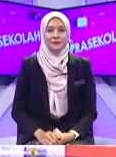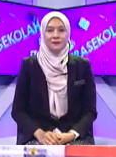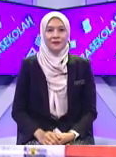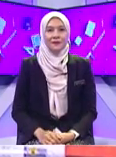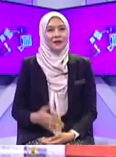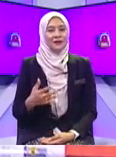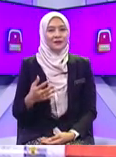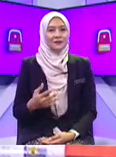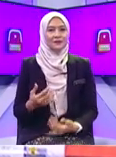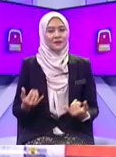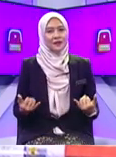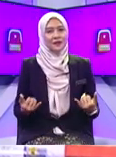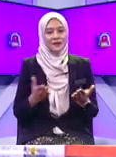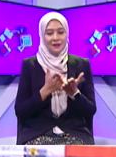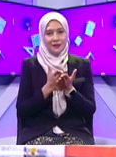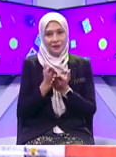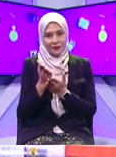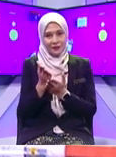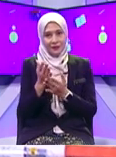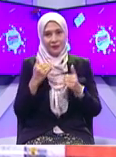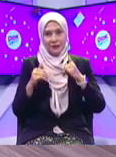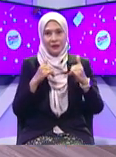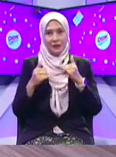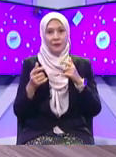untuk permainan yang kedua